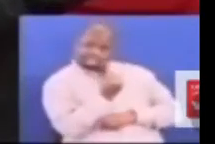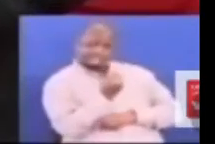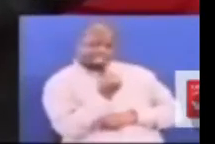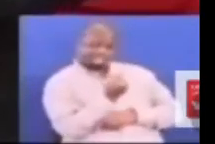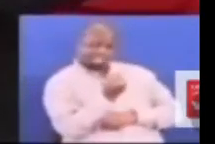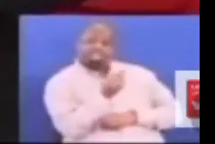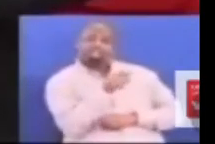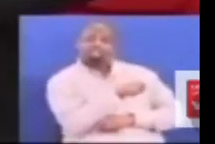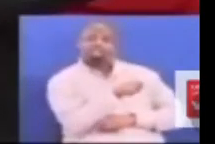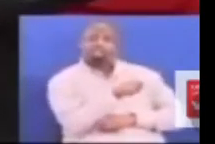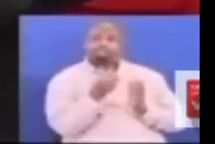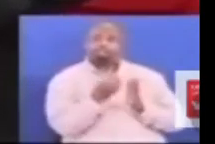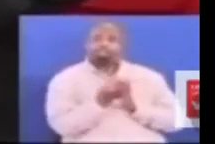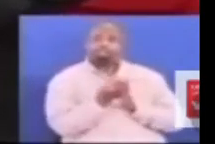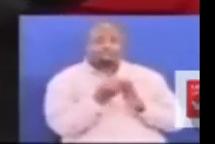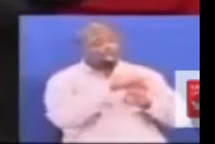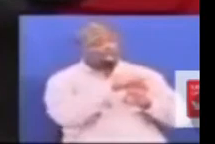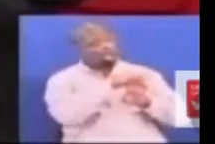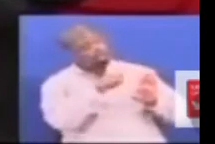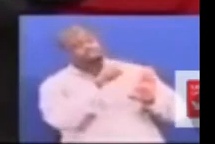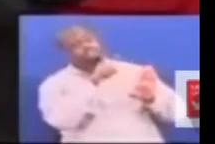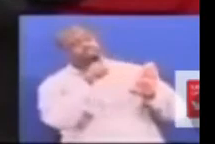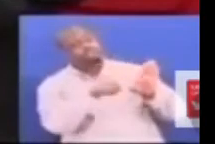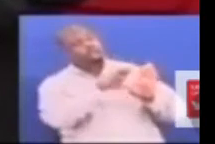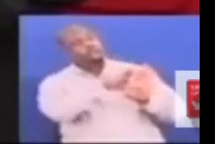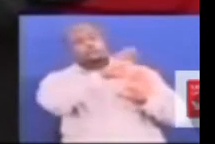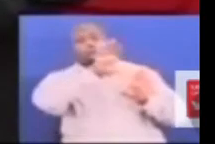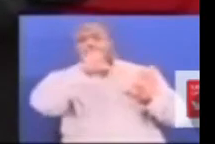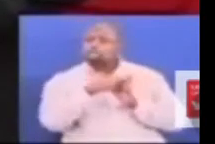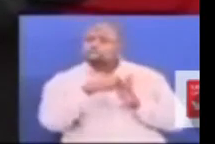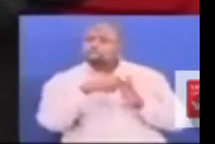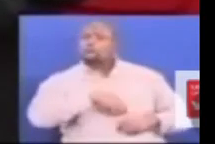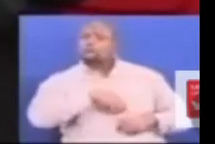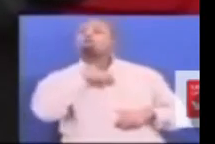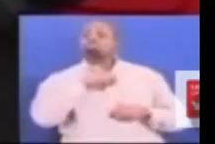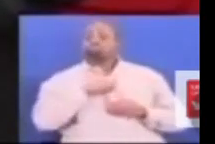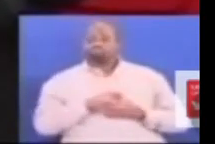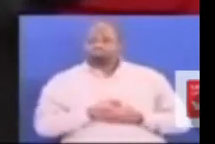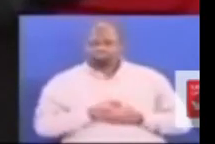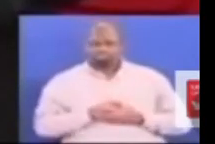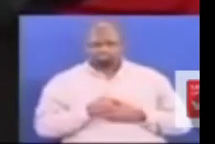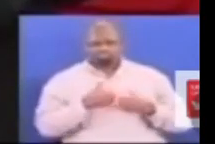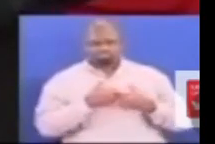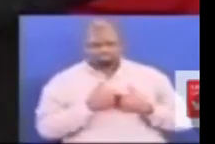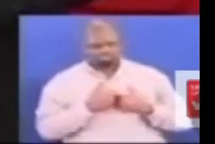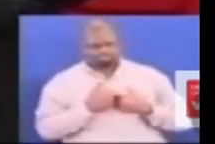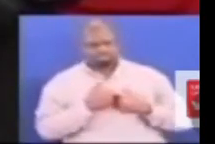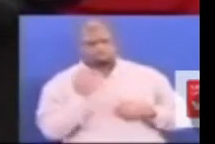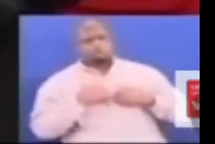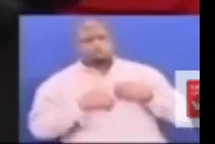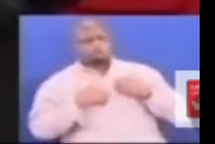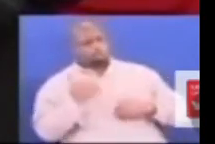ila katika bara zima la Afrika na jumuiya ya kimataifa. Na hakika taharuki hiyo